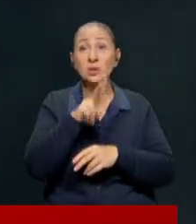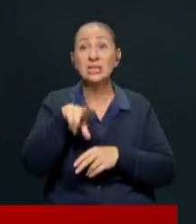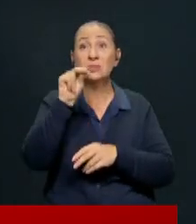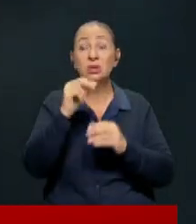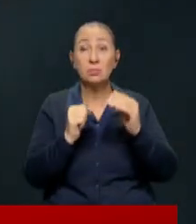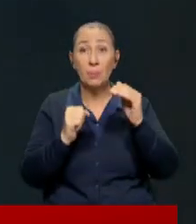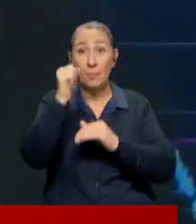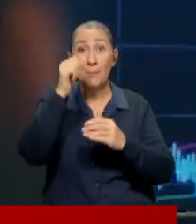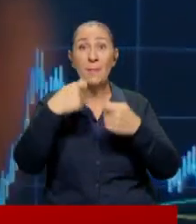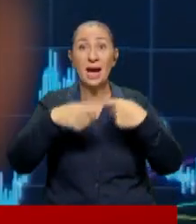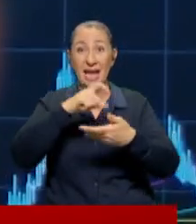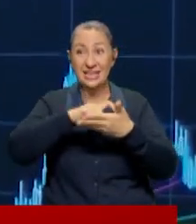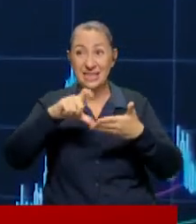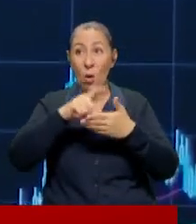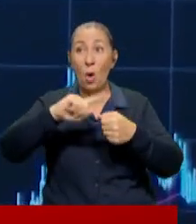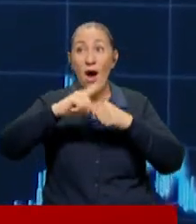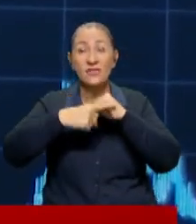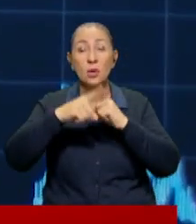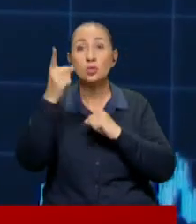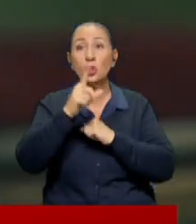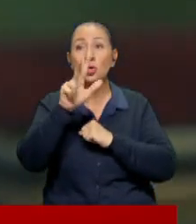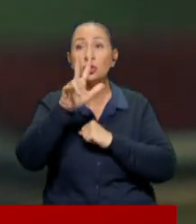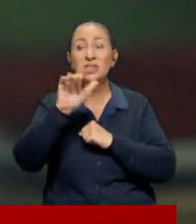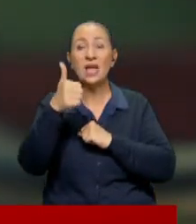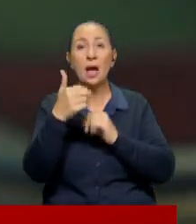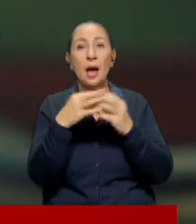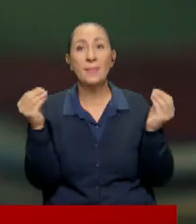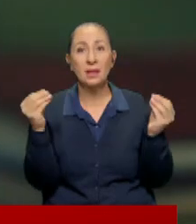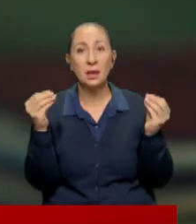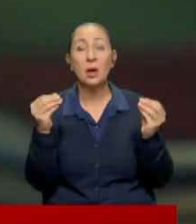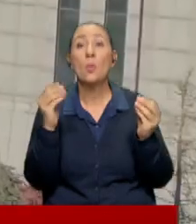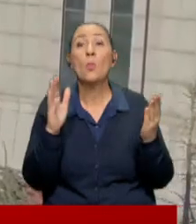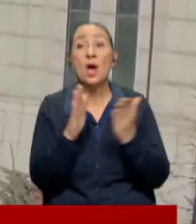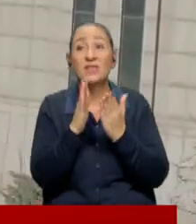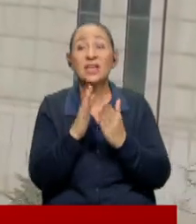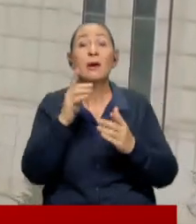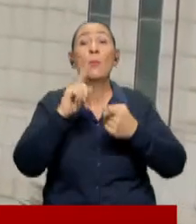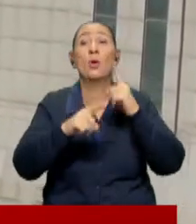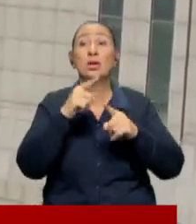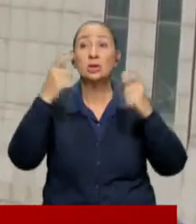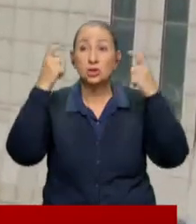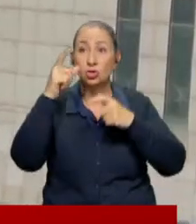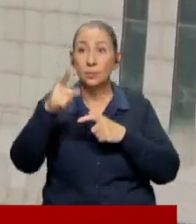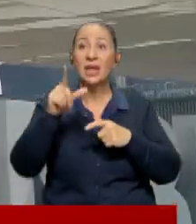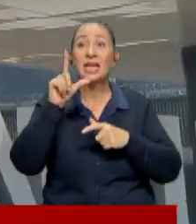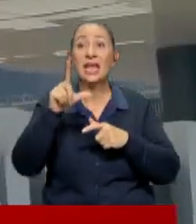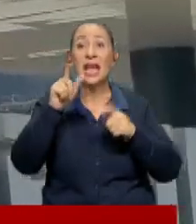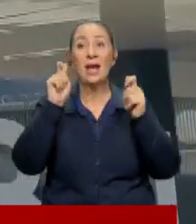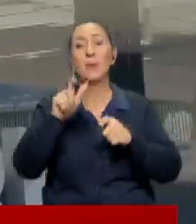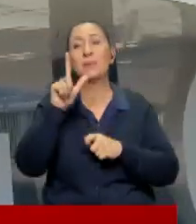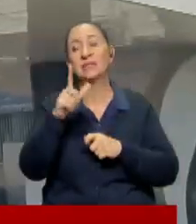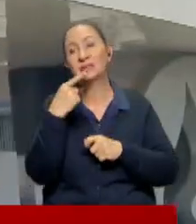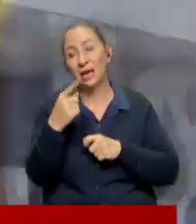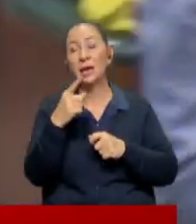%170 yükselen banka hisseleri o haftada %35 değer kaybetmişti. Muhalefet siyaset de sorumlu, gereken yapılmalı